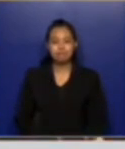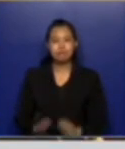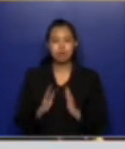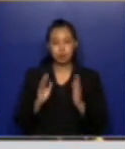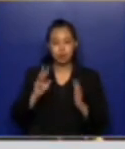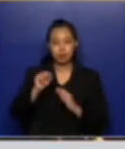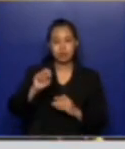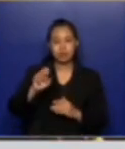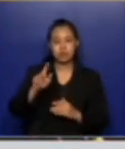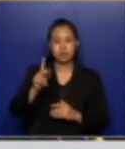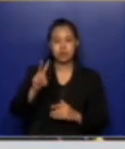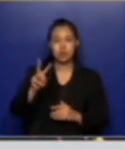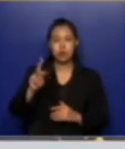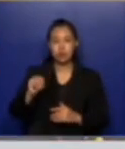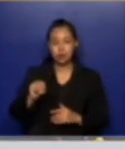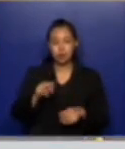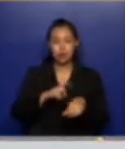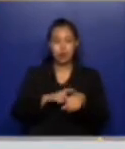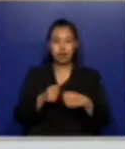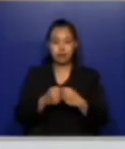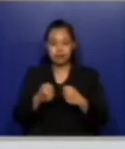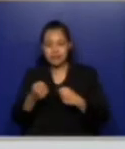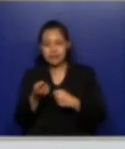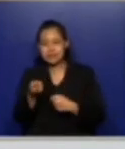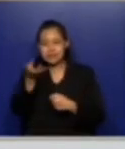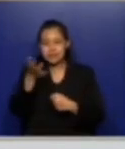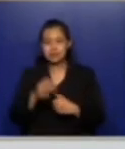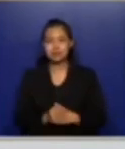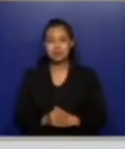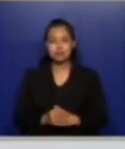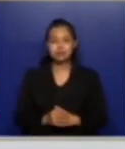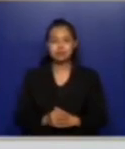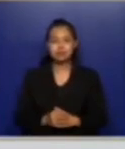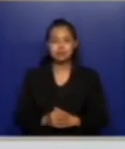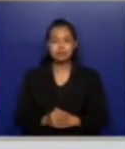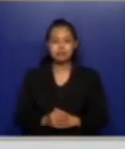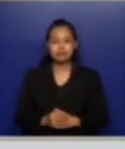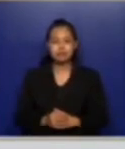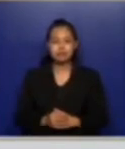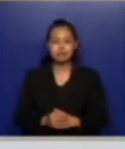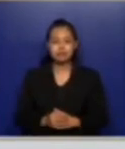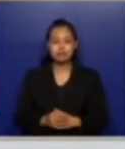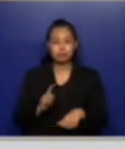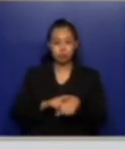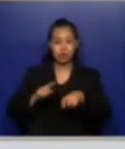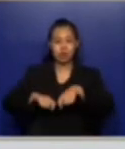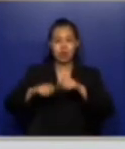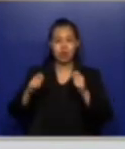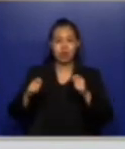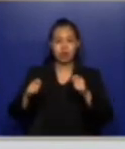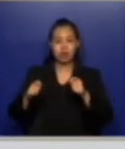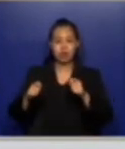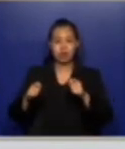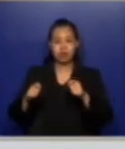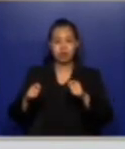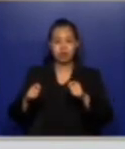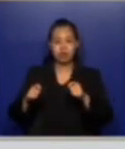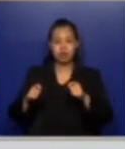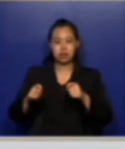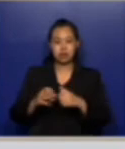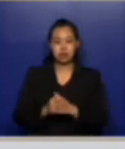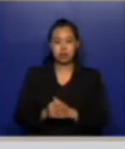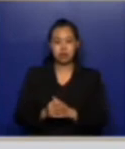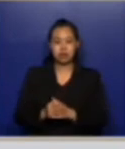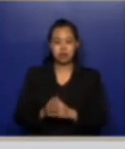บริเวลานิดหนึ่งนะครับถ่ายก็ต้องหักเวลาของ